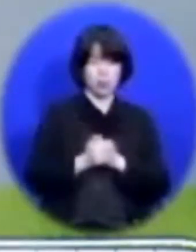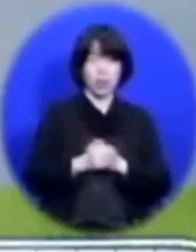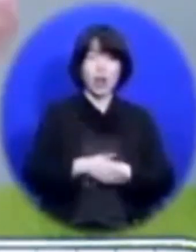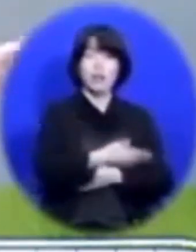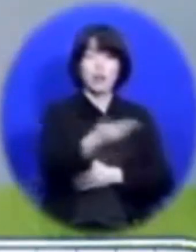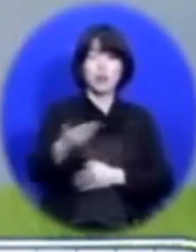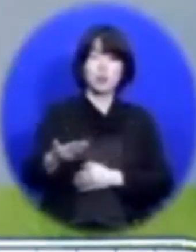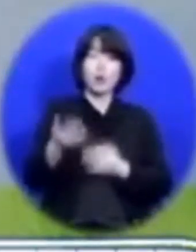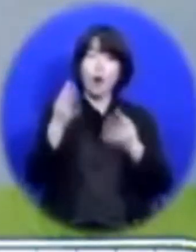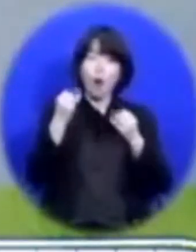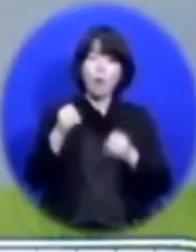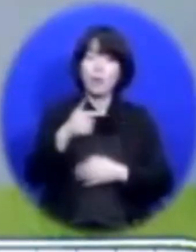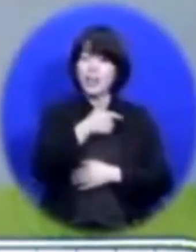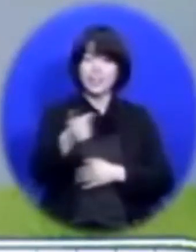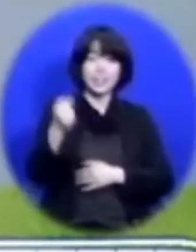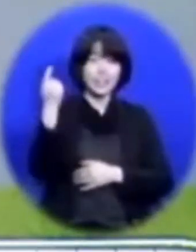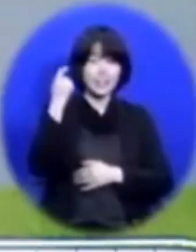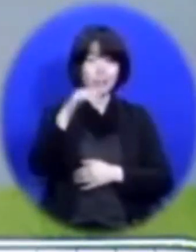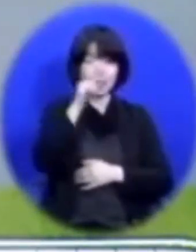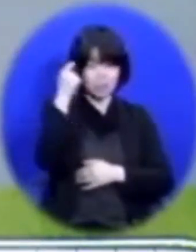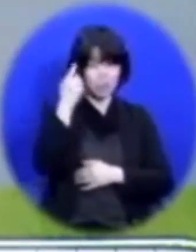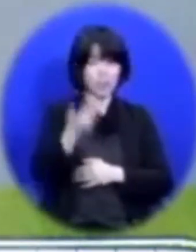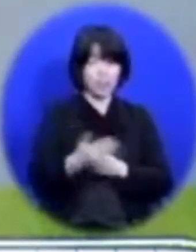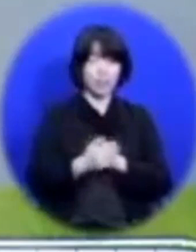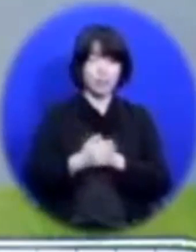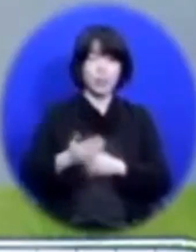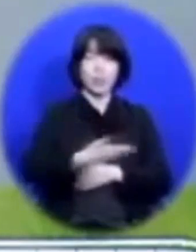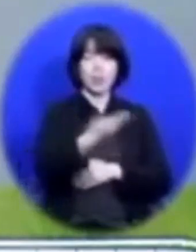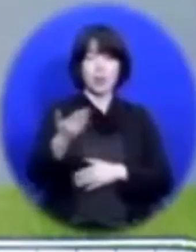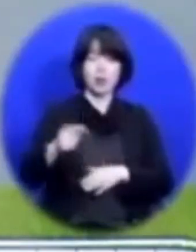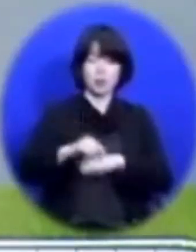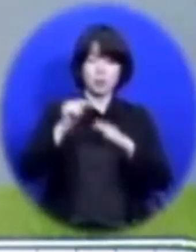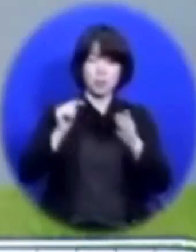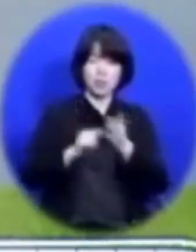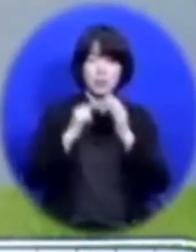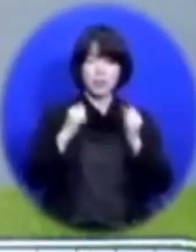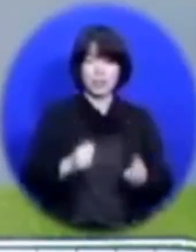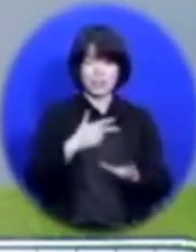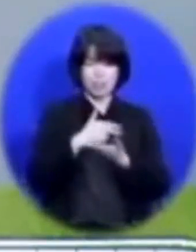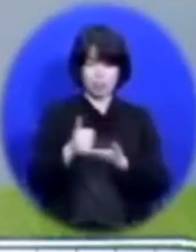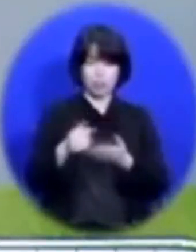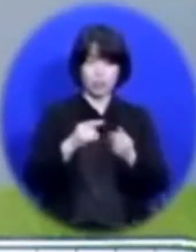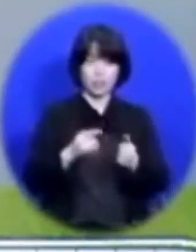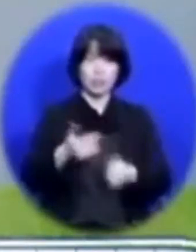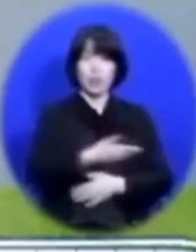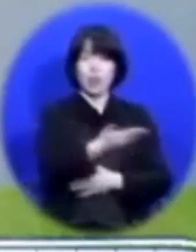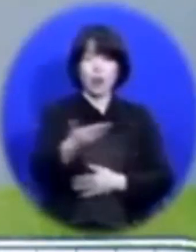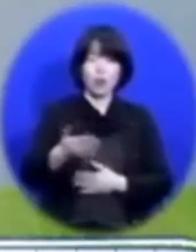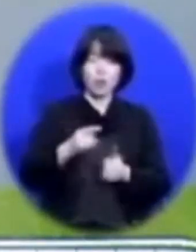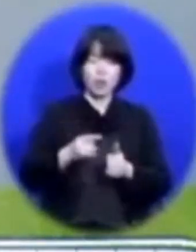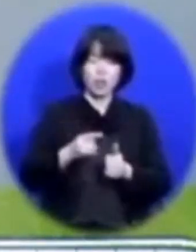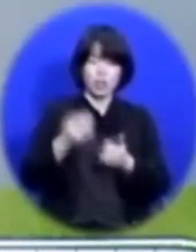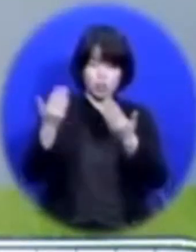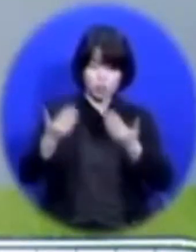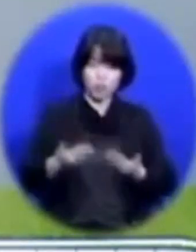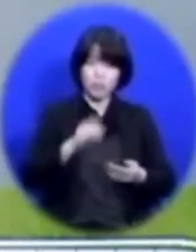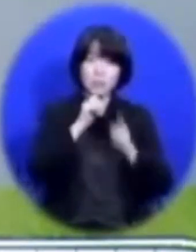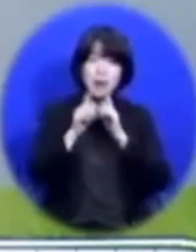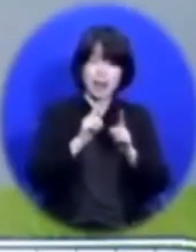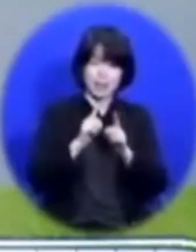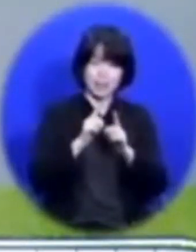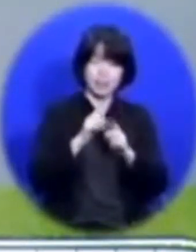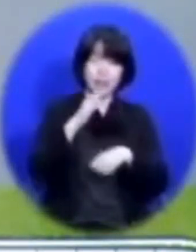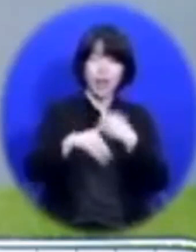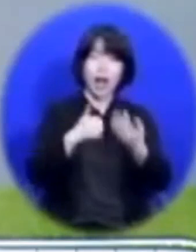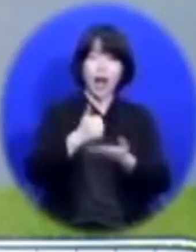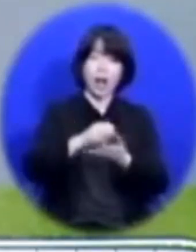얼마나크게 들리시나요? 여러분의마음속에거하시는주님께서주신말씀입니다."하나님